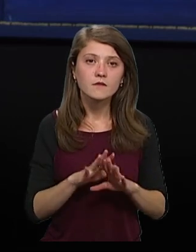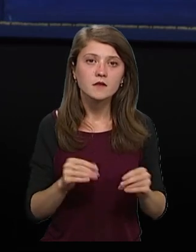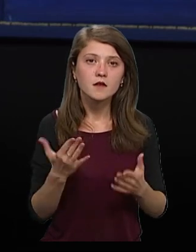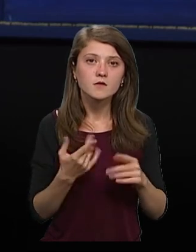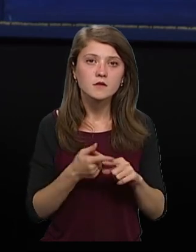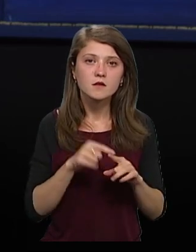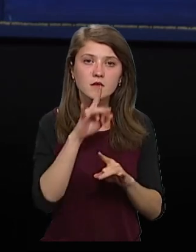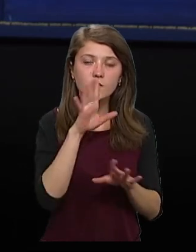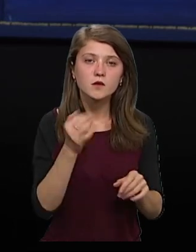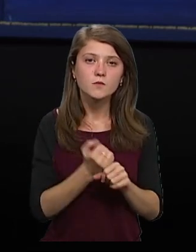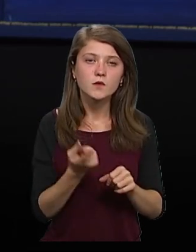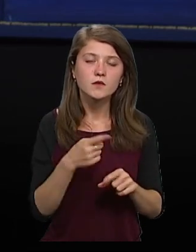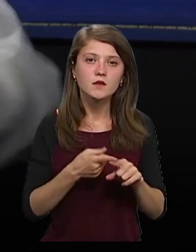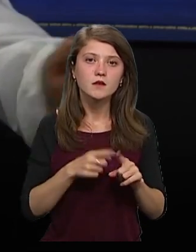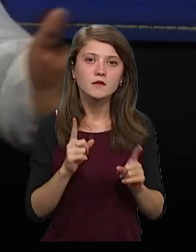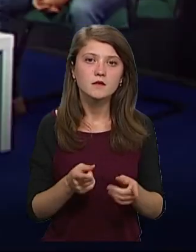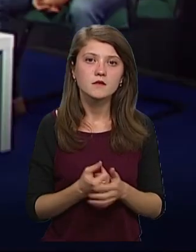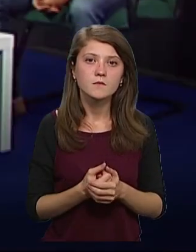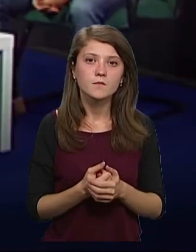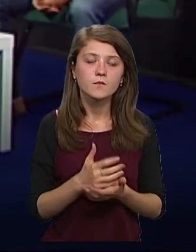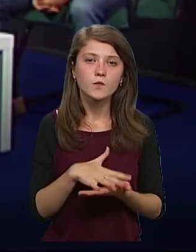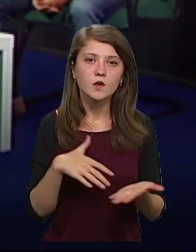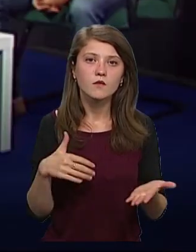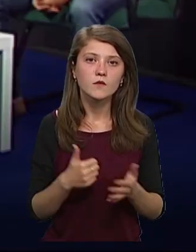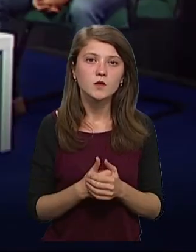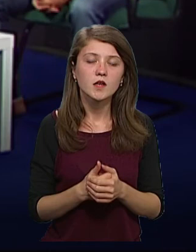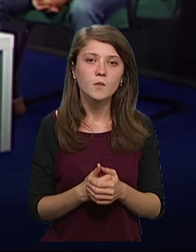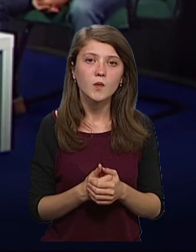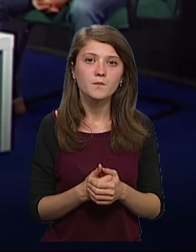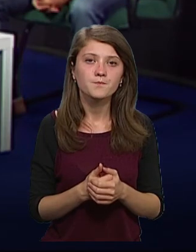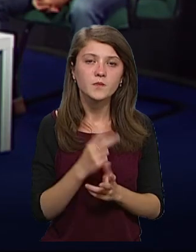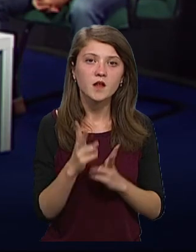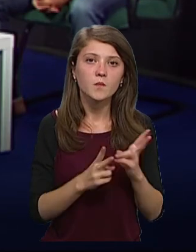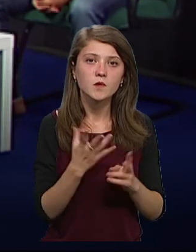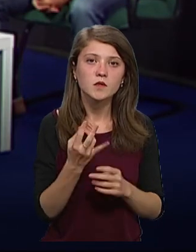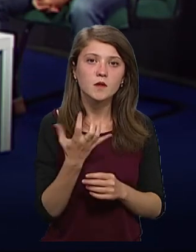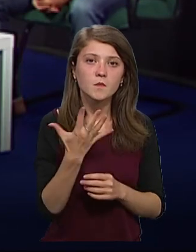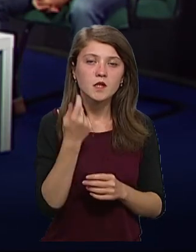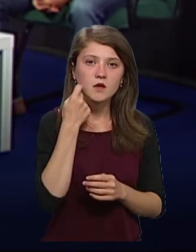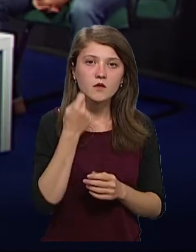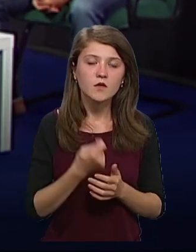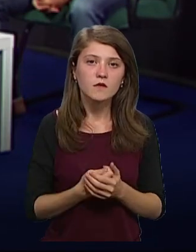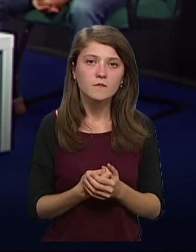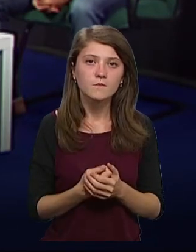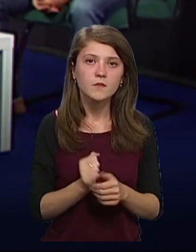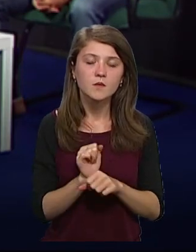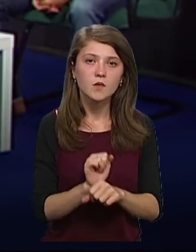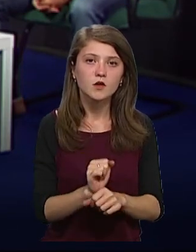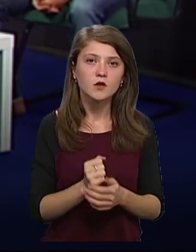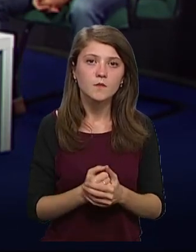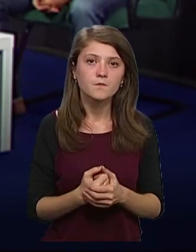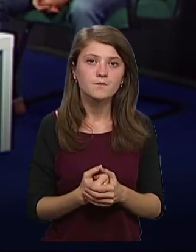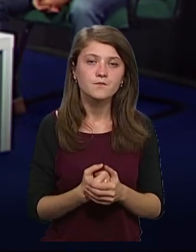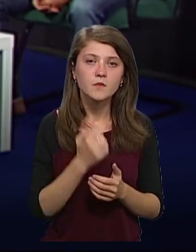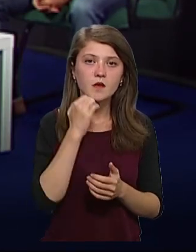Якщо це не буде зроблено, тоді це дійсно ми продовжуємо реформу ще на 5 років, тобто заморожуємо, а то й більше.